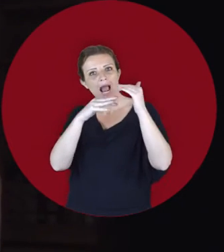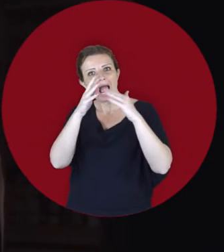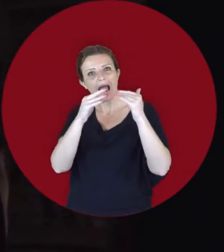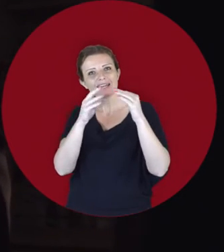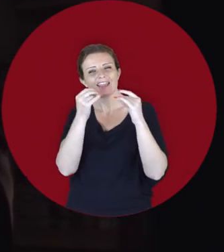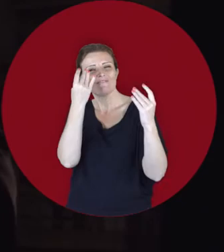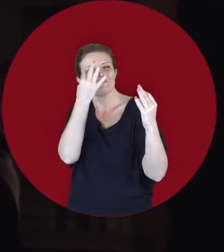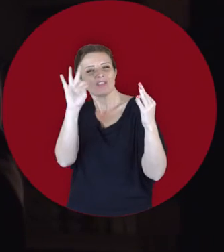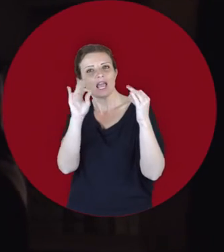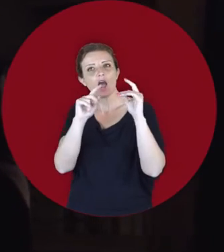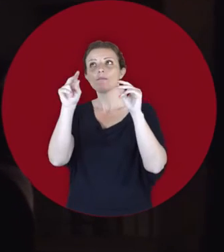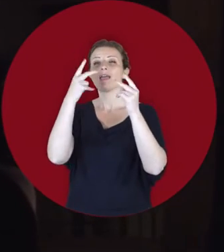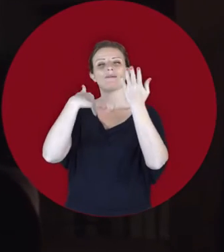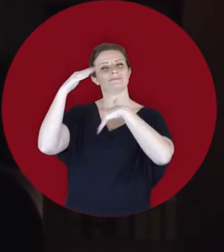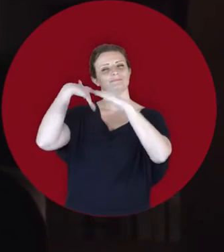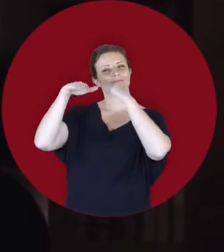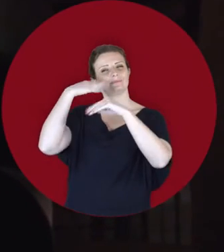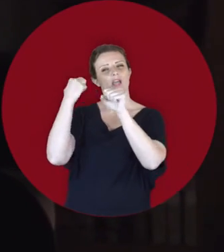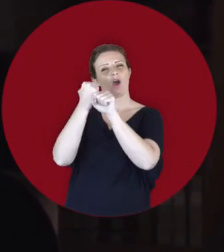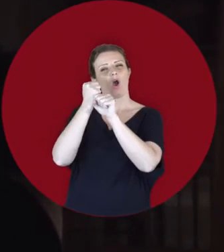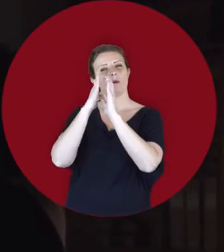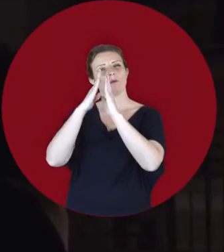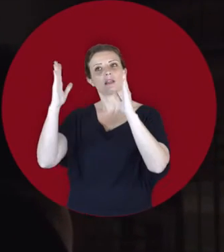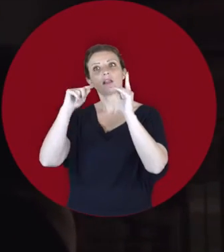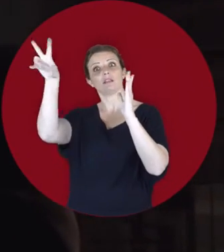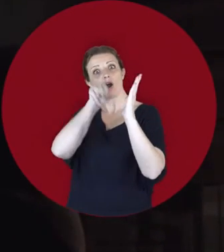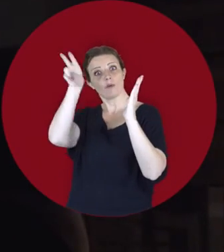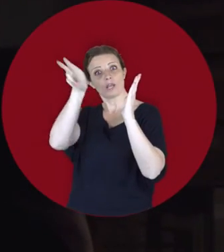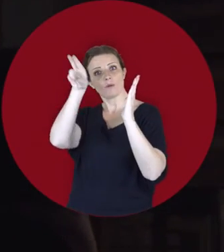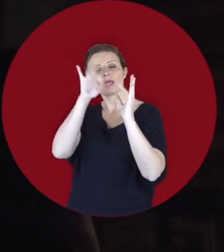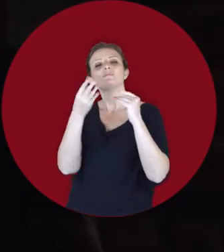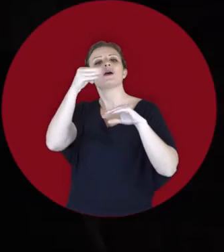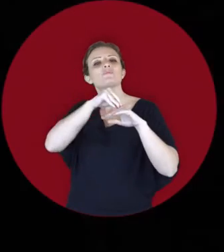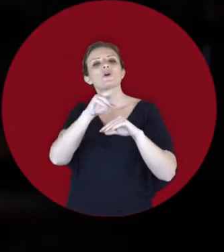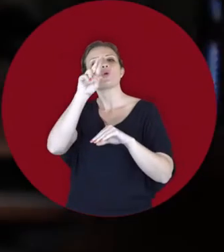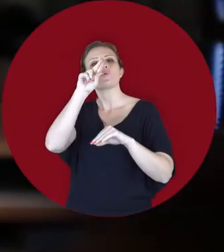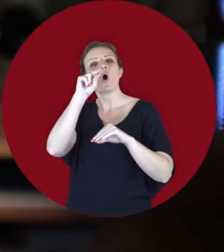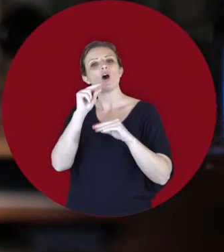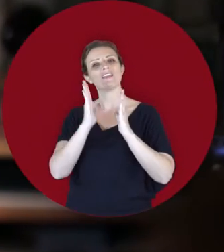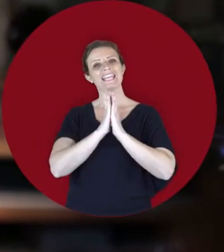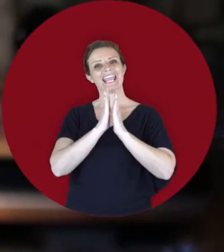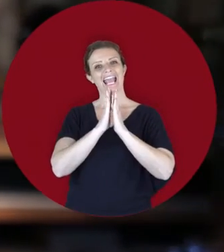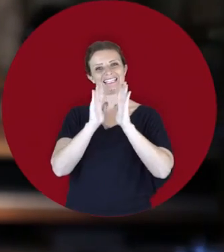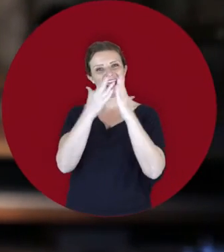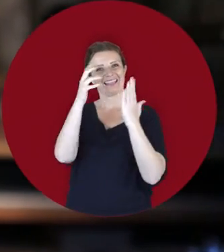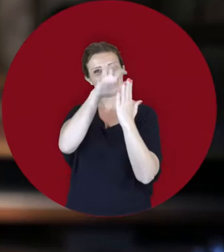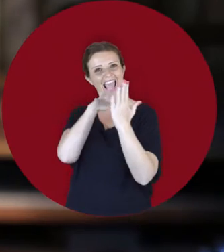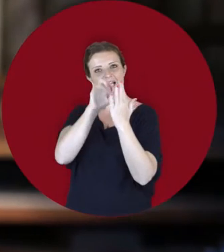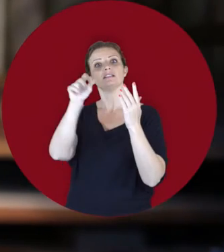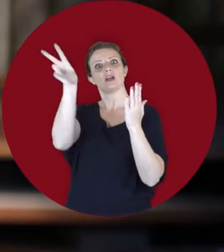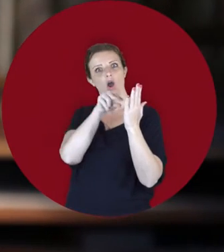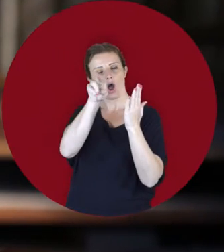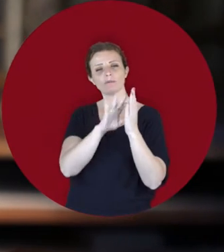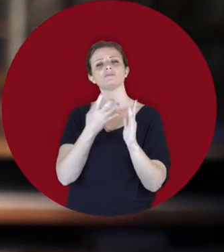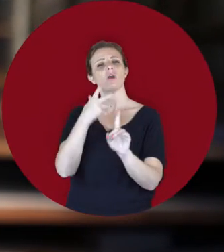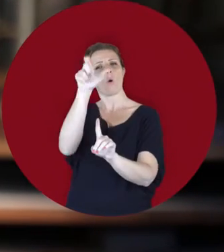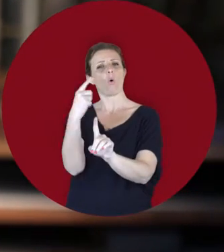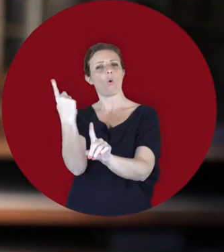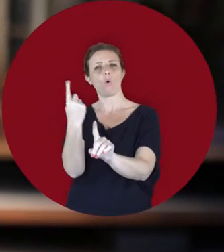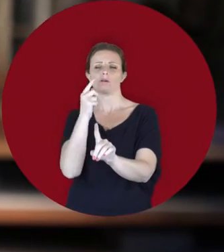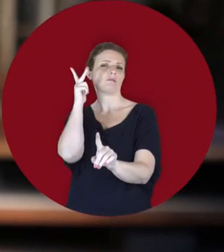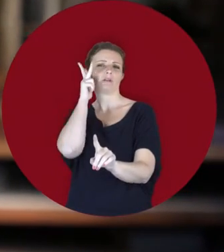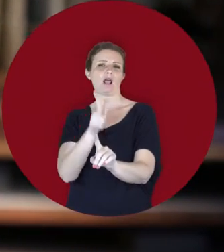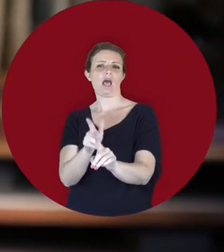trascrivere le grandi opere letterarie del passato e i nuovi testi della Chiesa cristiana. Uno di questi privilegiati, un bravo e